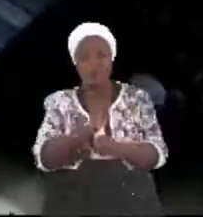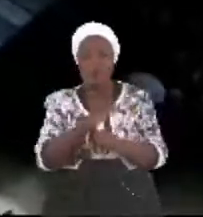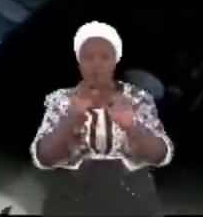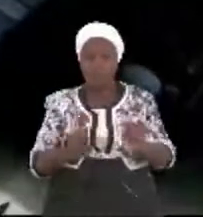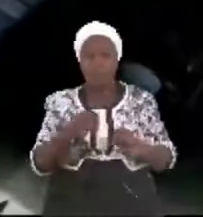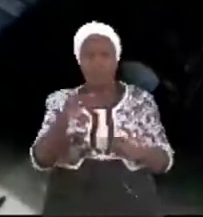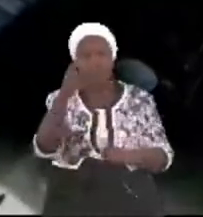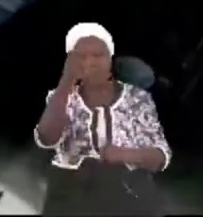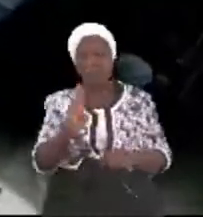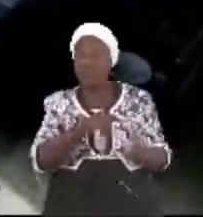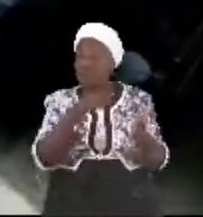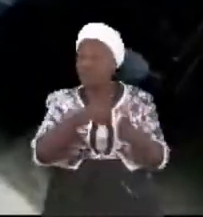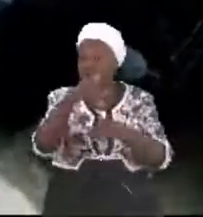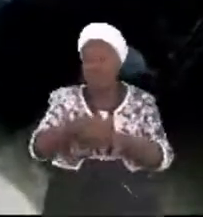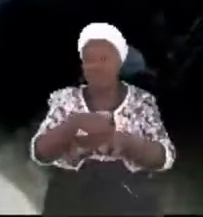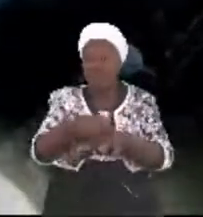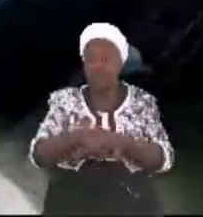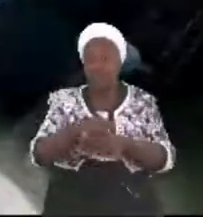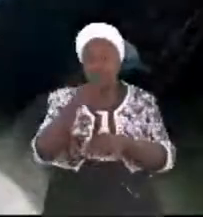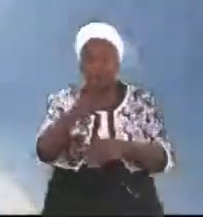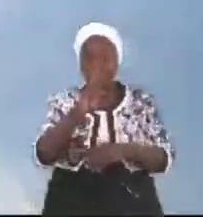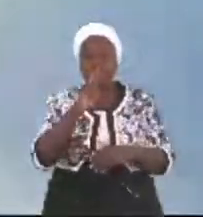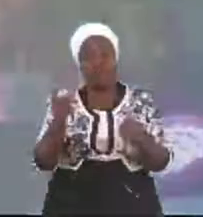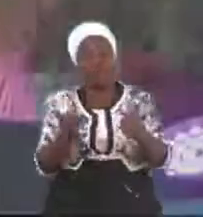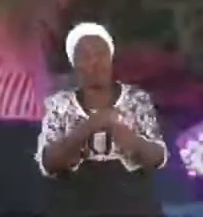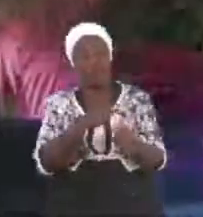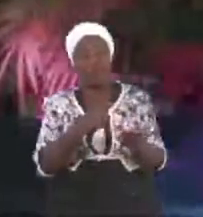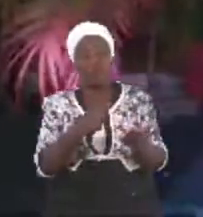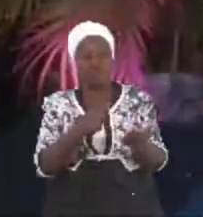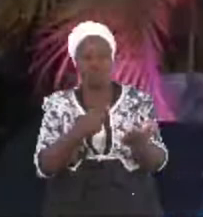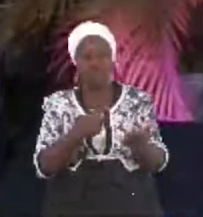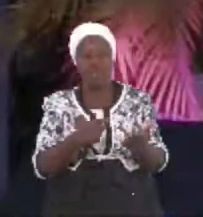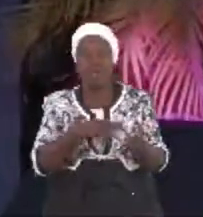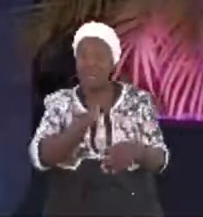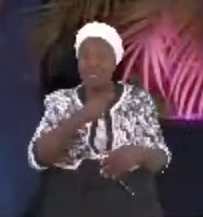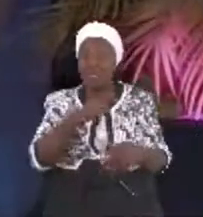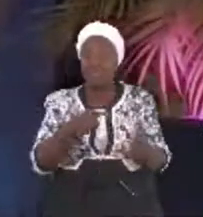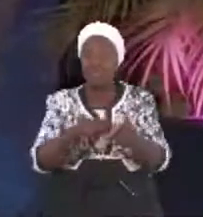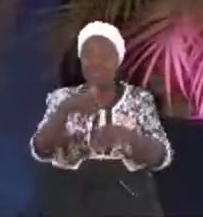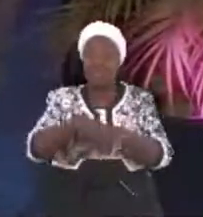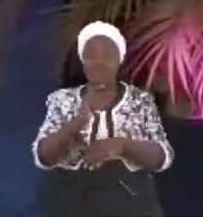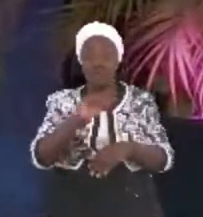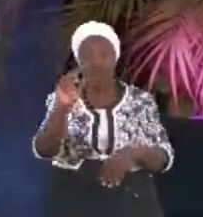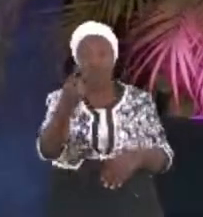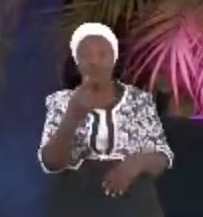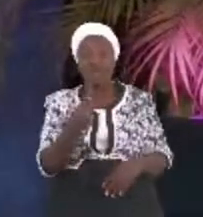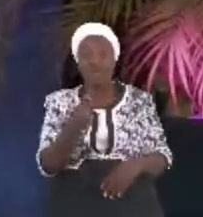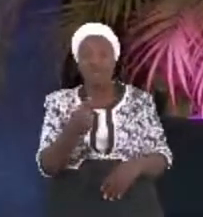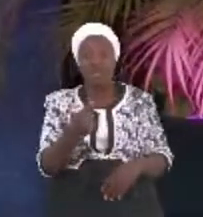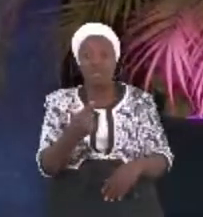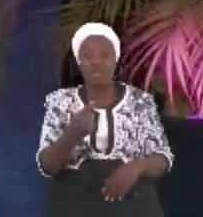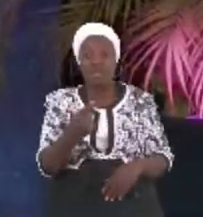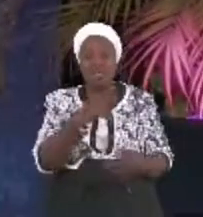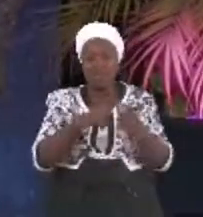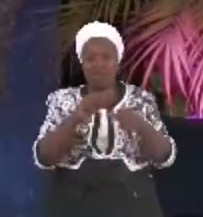miraculeuse de Dieu. Ce soir, tu es le premier. Il dit ce soir, tu es le premier.